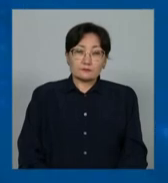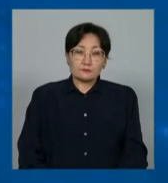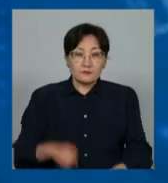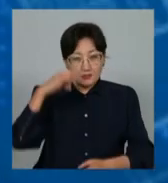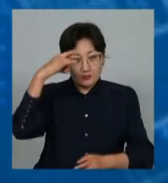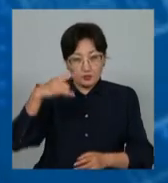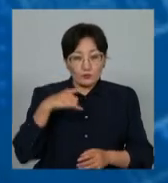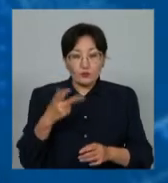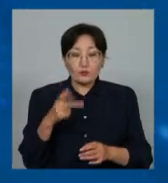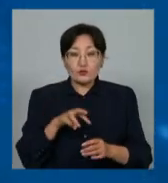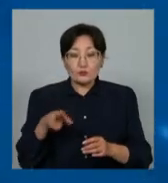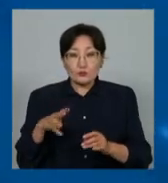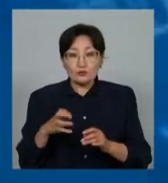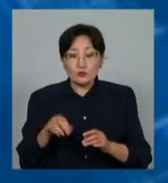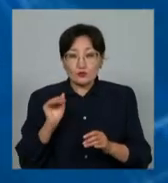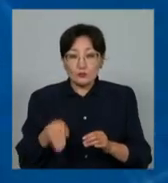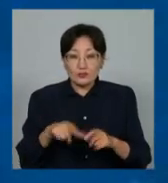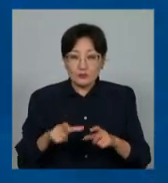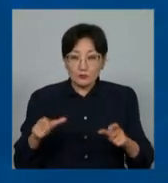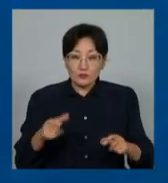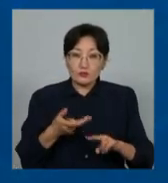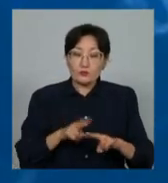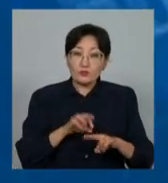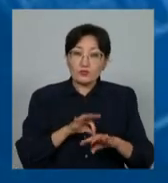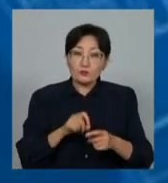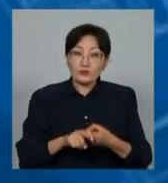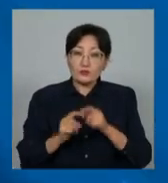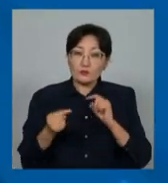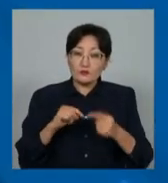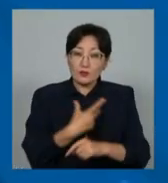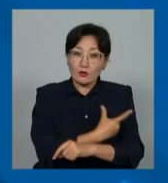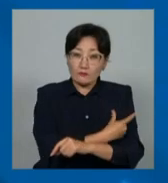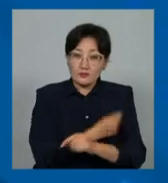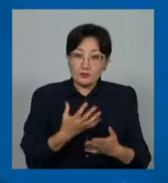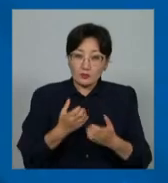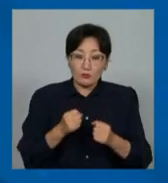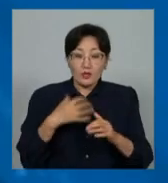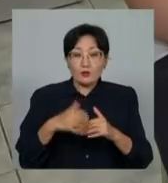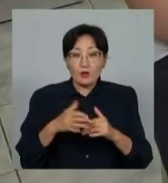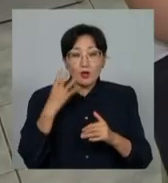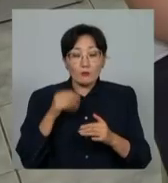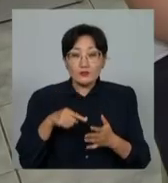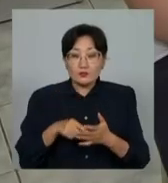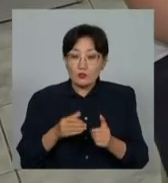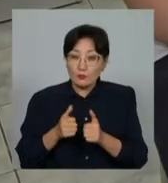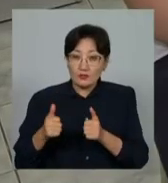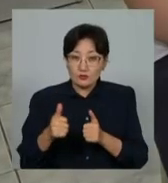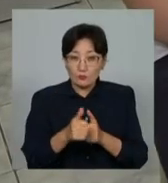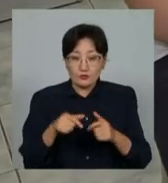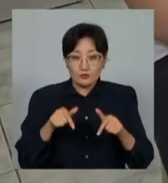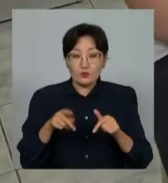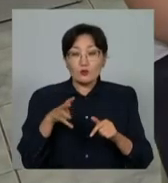Еліміз бойынша 3 миллион 400 мыңнан астам қазақстандық COVID-19-ға қарсы вакцина алған. Олардың арасында Алматы қаласы көш бастап тұр.